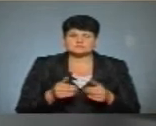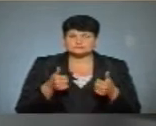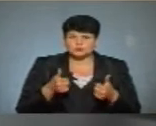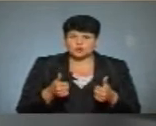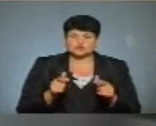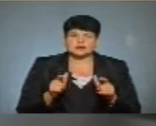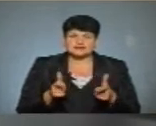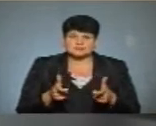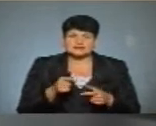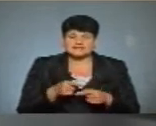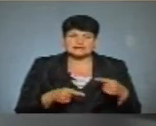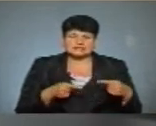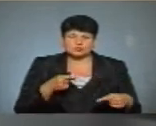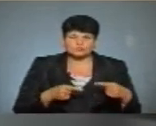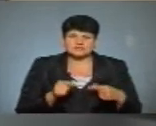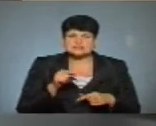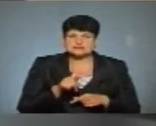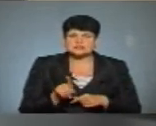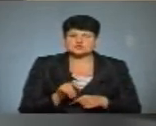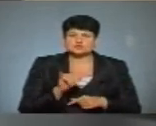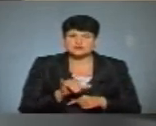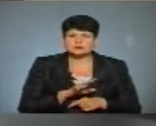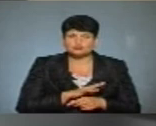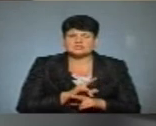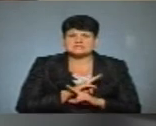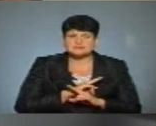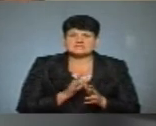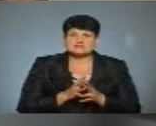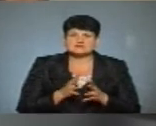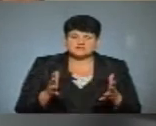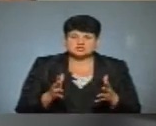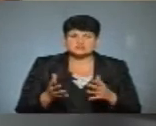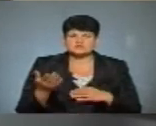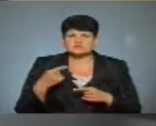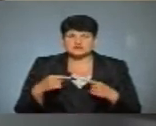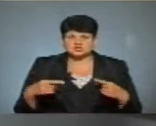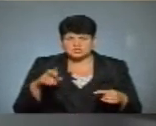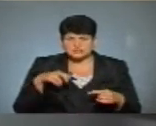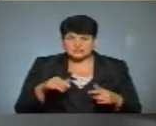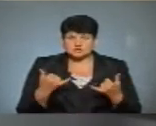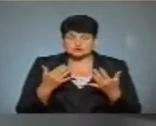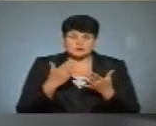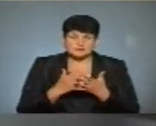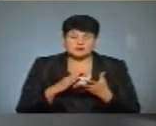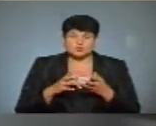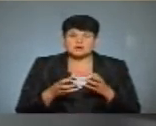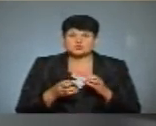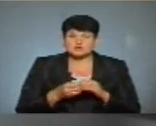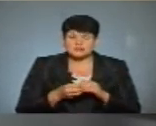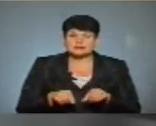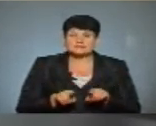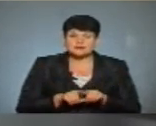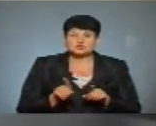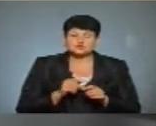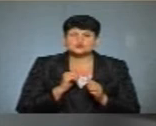карантину, їх критикували за те, що в них була смертність вища, ніж в інших країн світу. Але сьогодні ми маємо результат такий, що